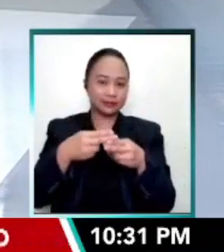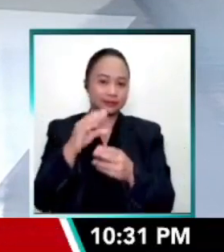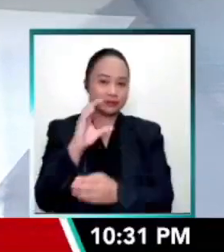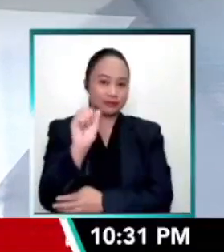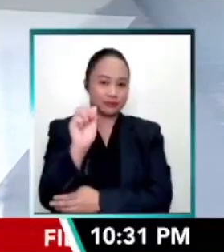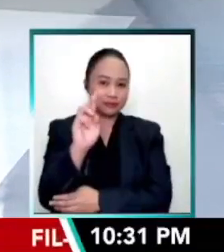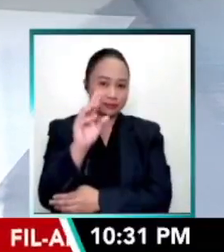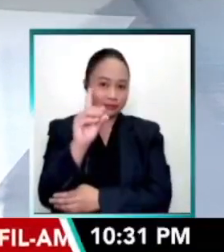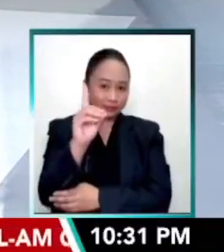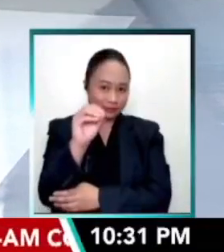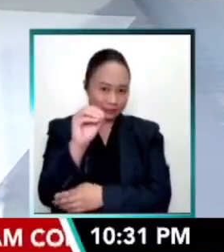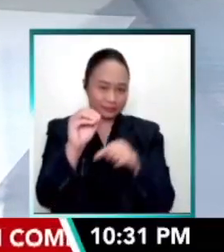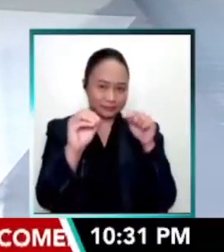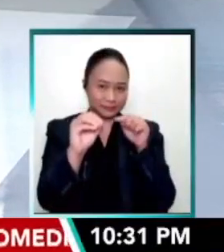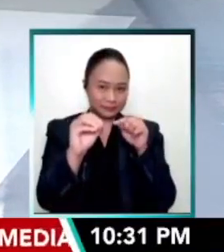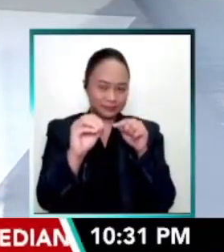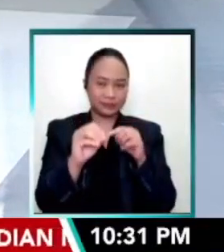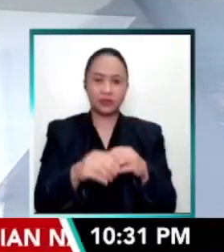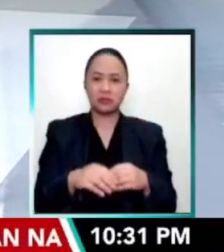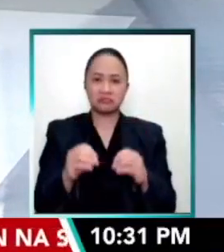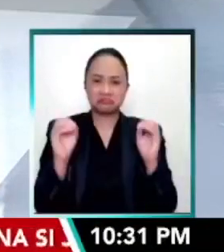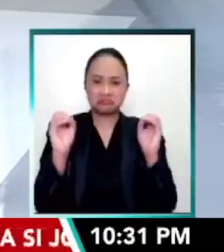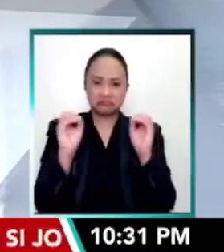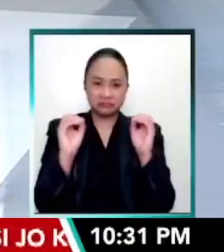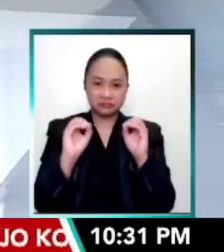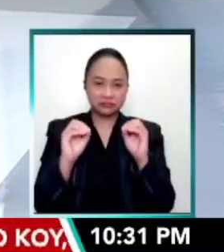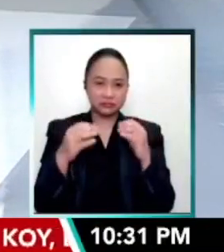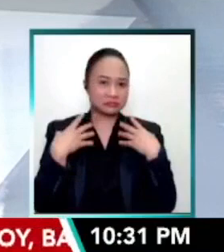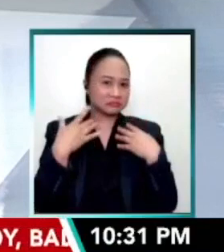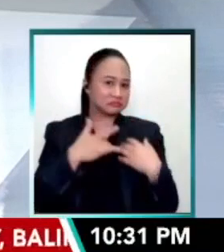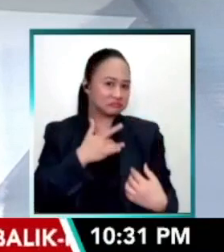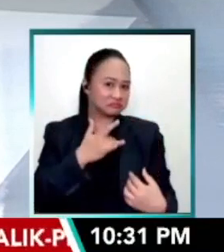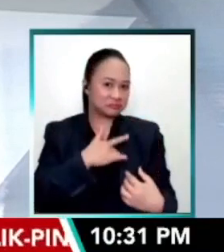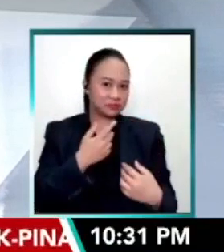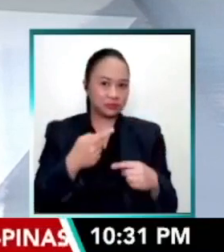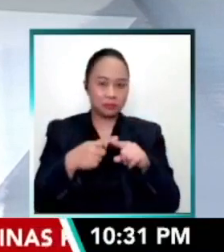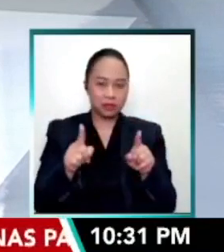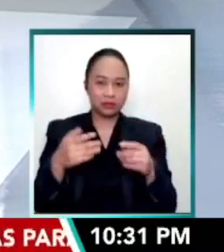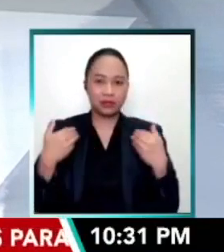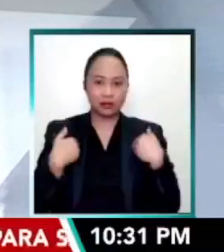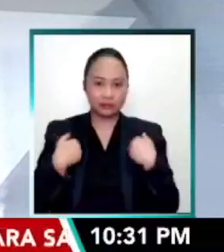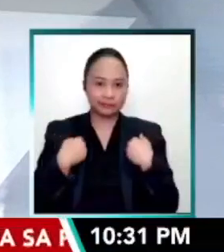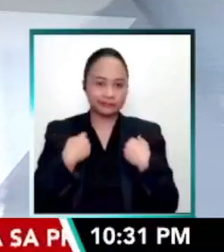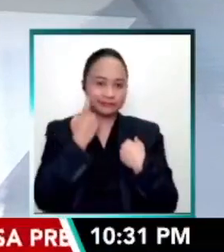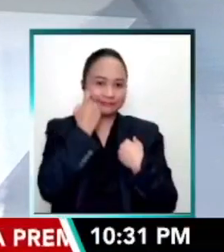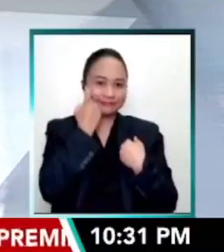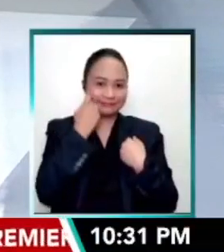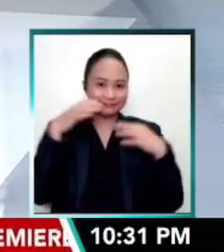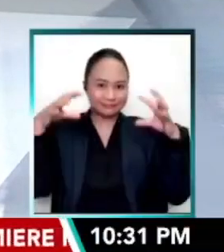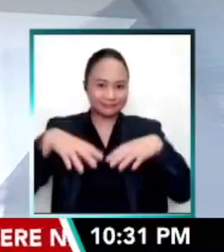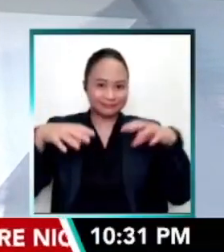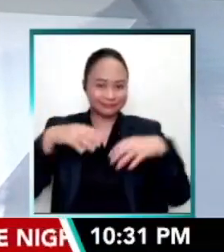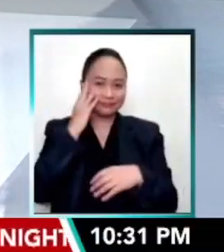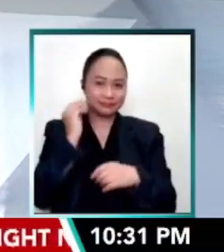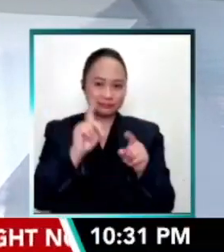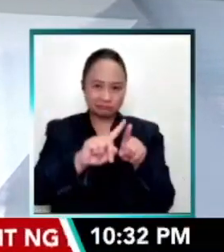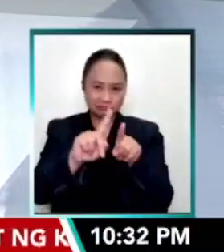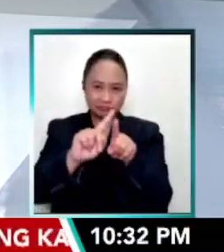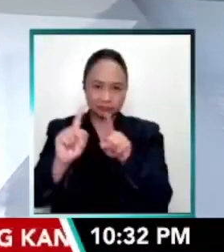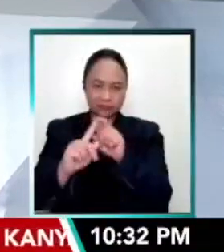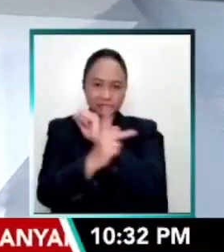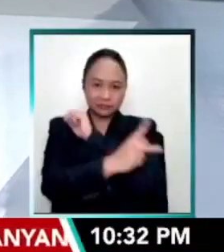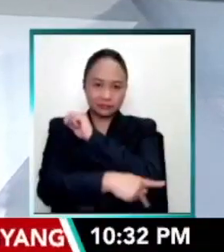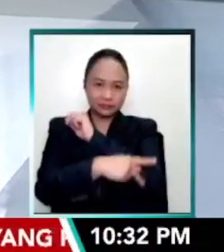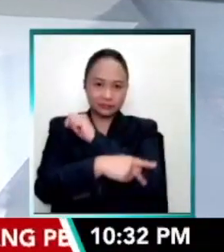direktang epekto sa bansa ang dalawang bagyo na karanas na ng masamang panahon ang ilang probinsya sa Luzon. Yan at iba pang